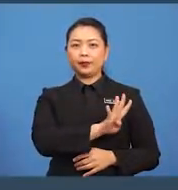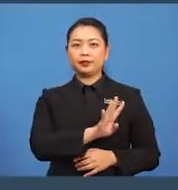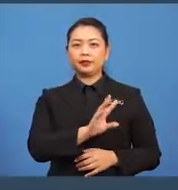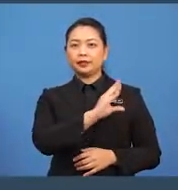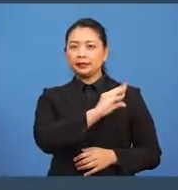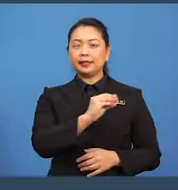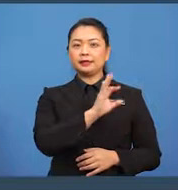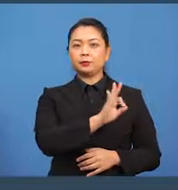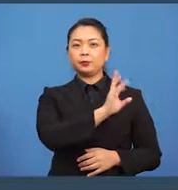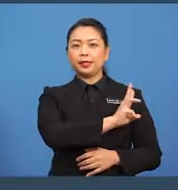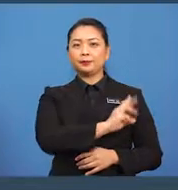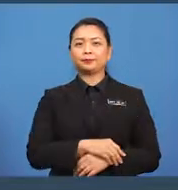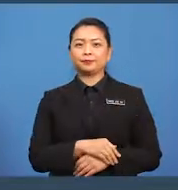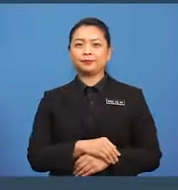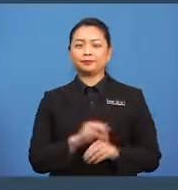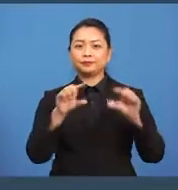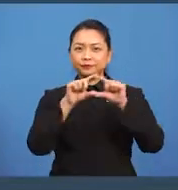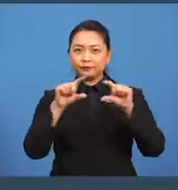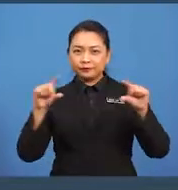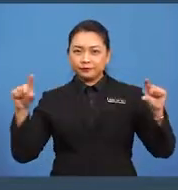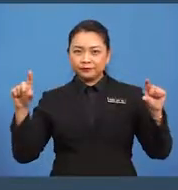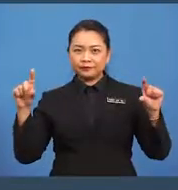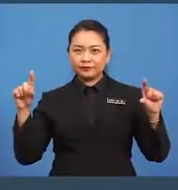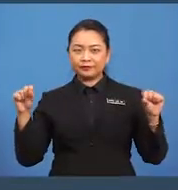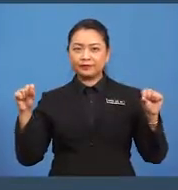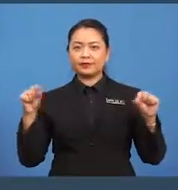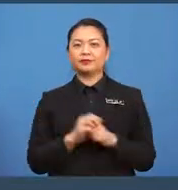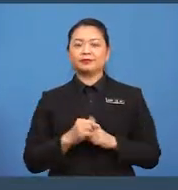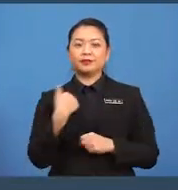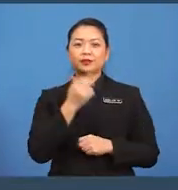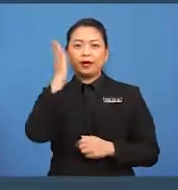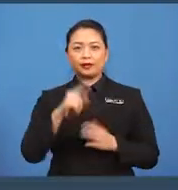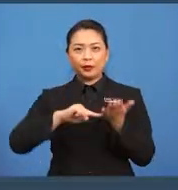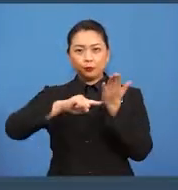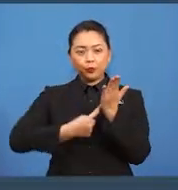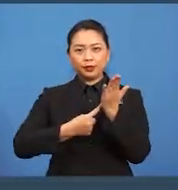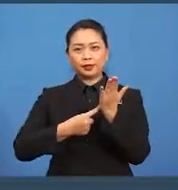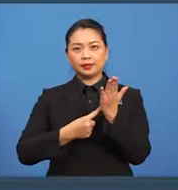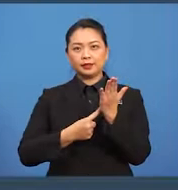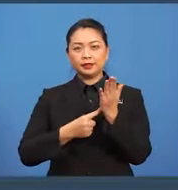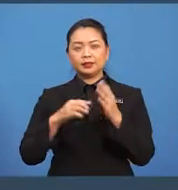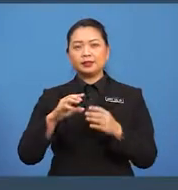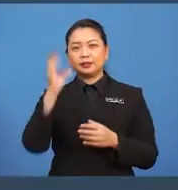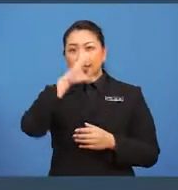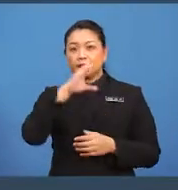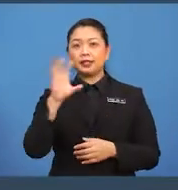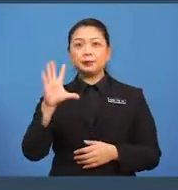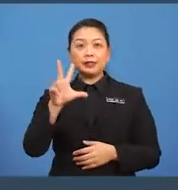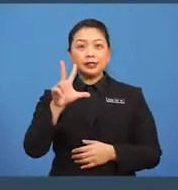dan 96. Sekarang kita akan mulakan carian item bagi nombor